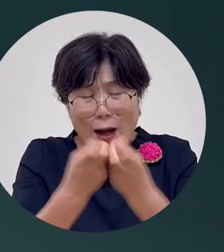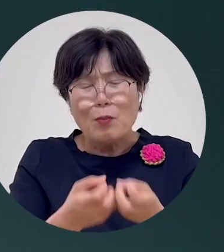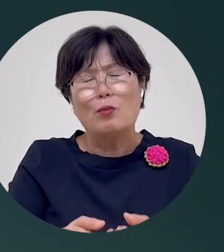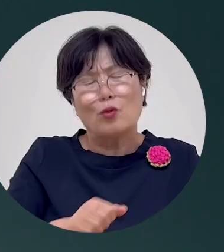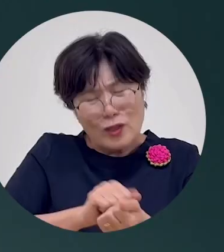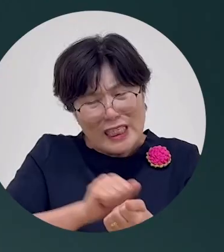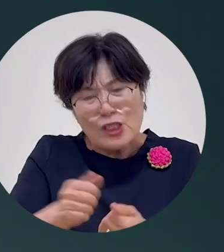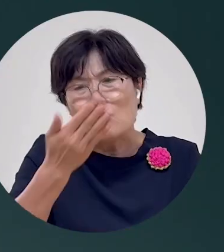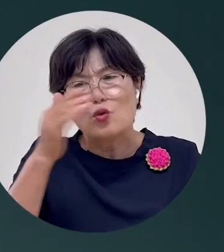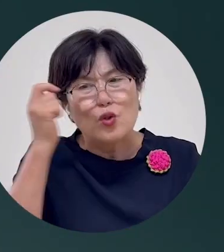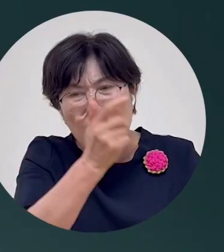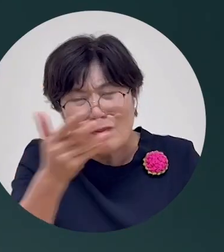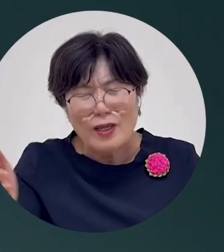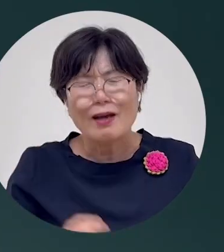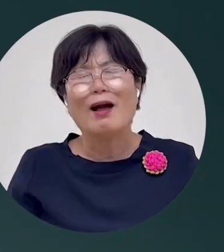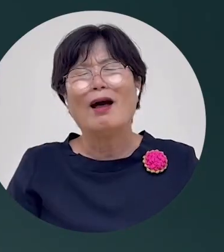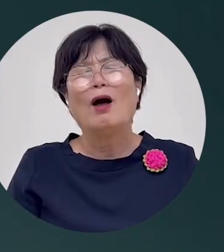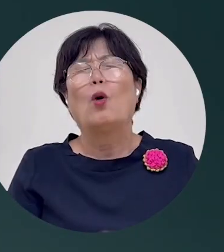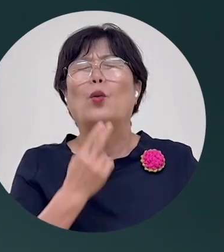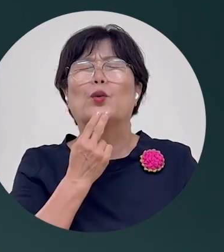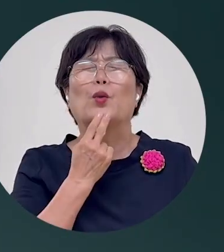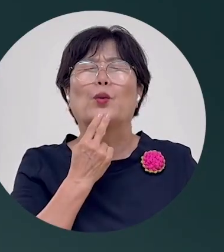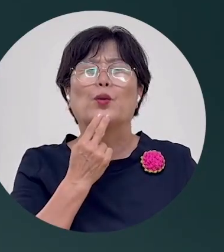예수님만 우리를 죄를 씻을 수 있습니까?